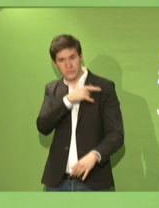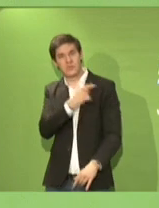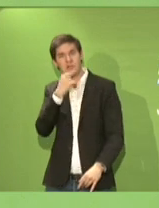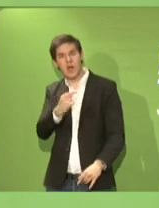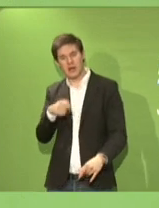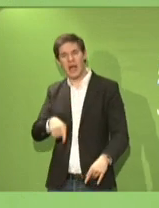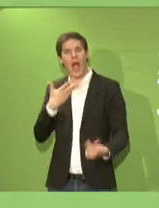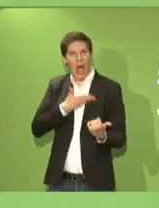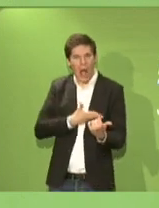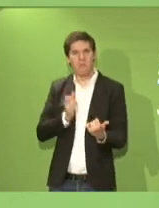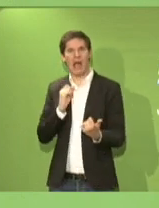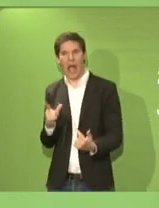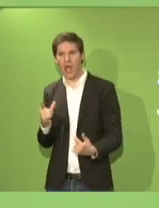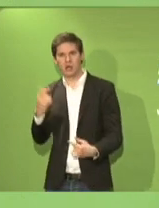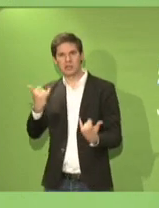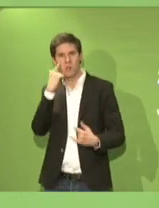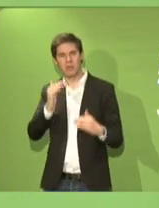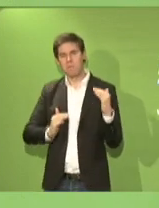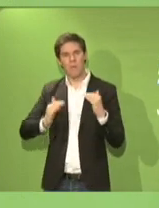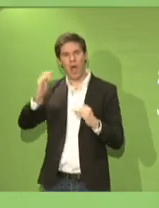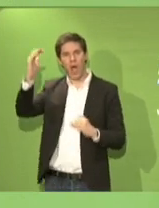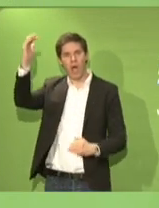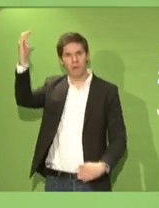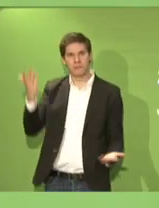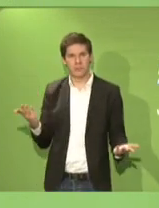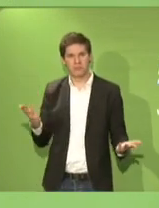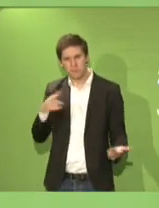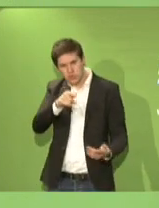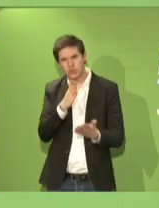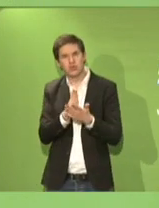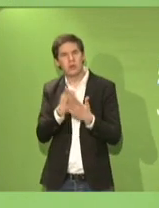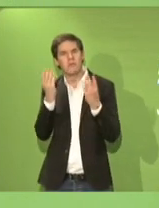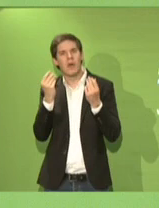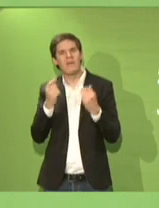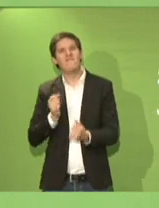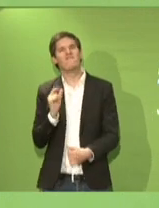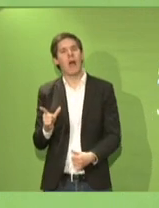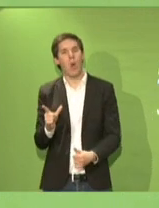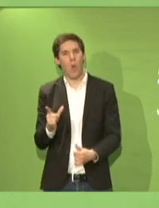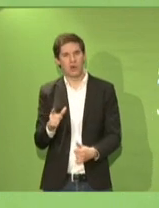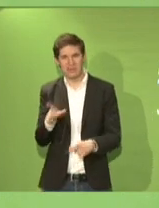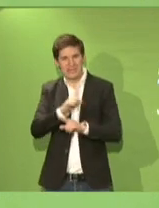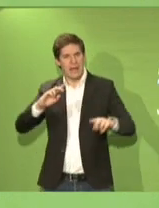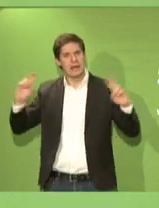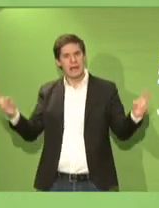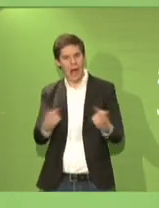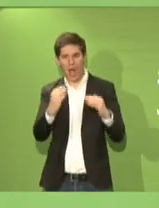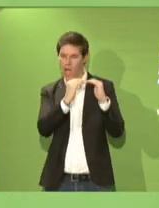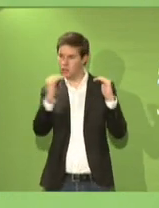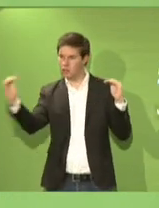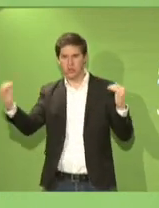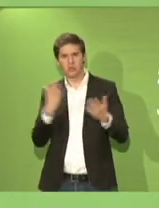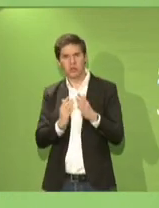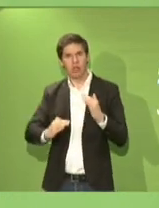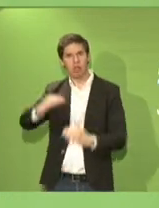weiter auseinandergeht. Und er zeigt auch, dass die ungleiche Verteilung von Vermögen zu einer immer ungerechteren Verteilung